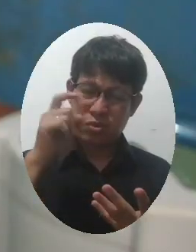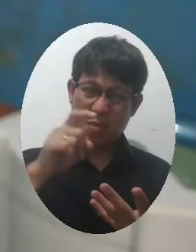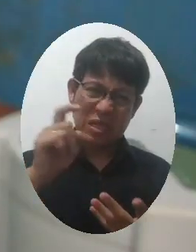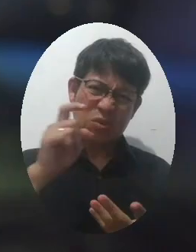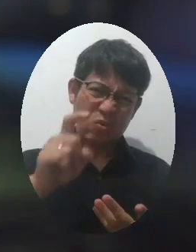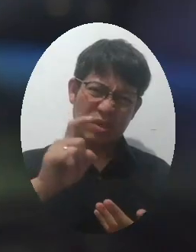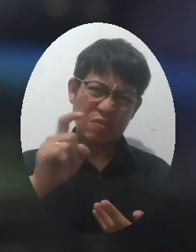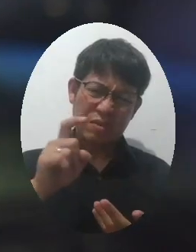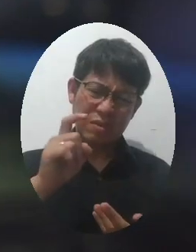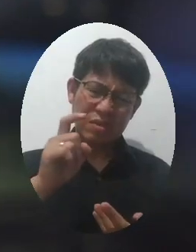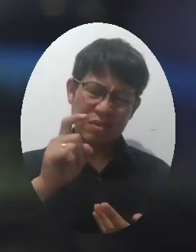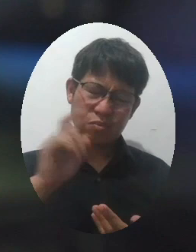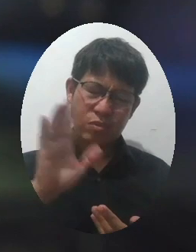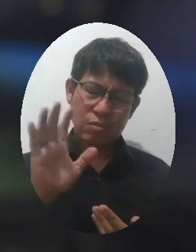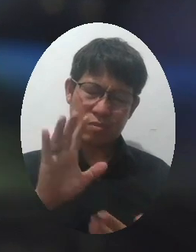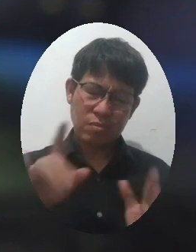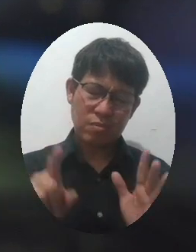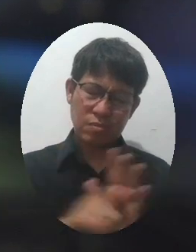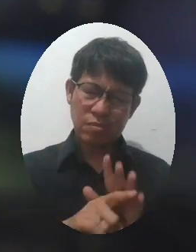huwag masyadong magmamadali.